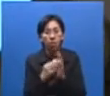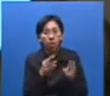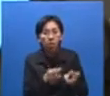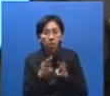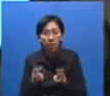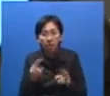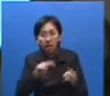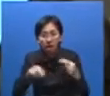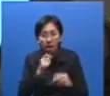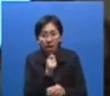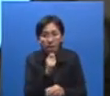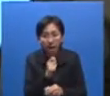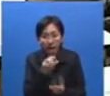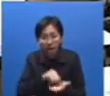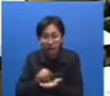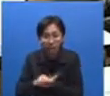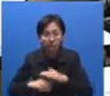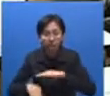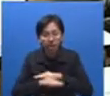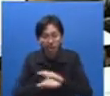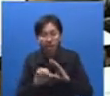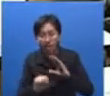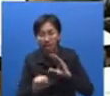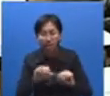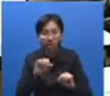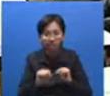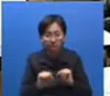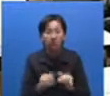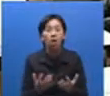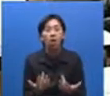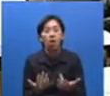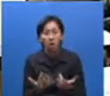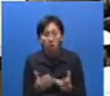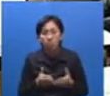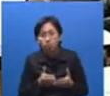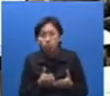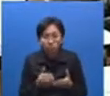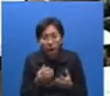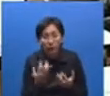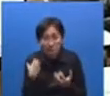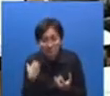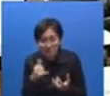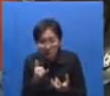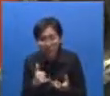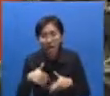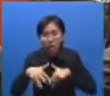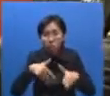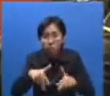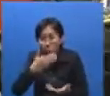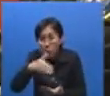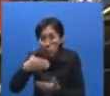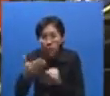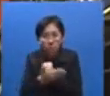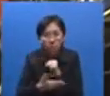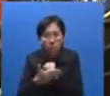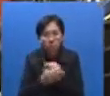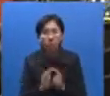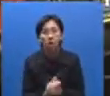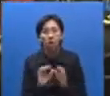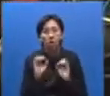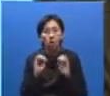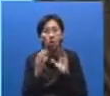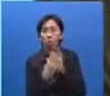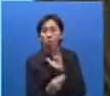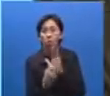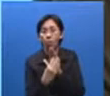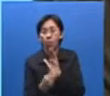การสืบสวนสะกดรอยตรวจค้นจับกุมและสกัดกั้นการลำเลียงยาเสพติดในพื้นที่ชุมชนโครงการครูแม่ไก่ให้แก่